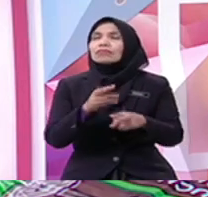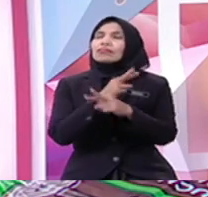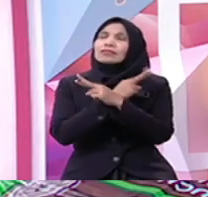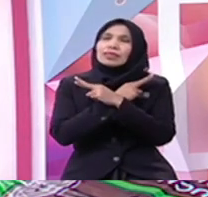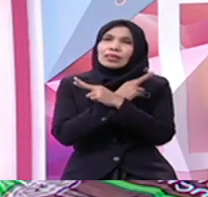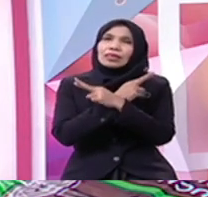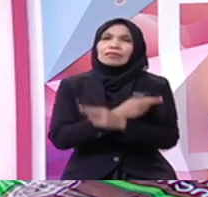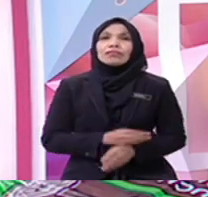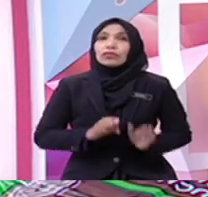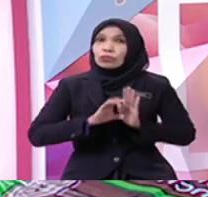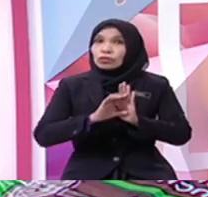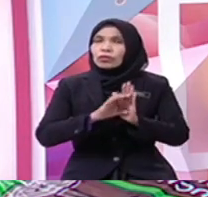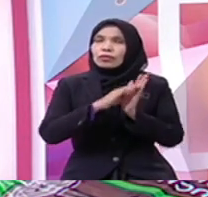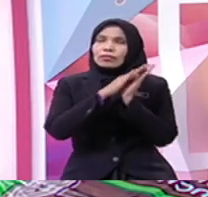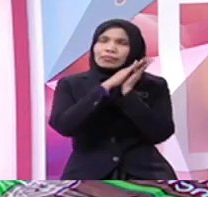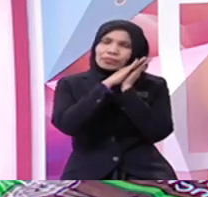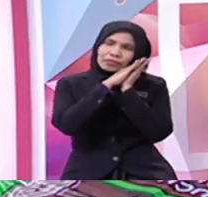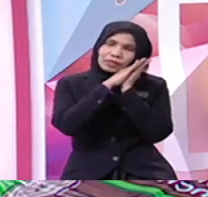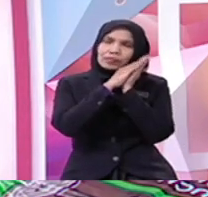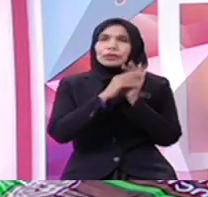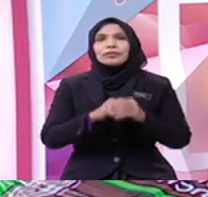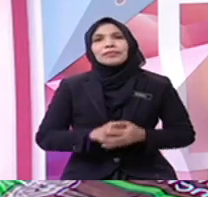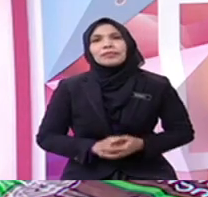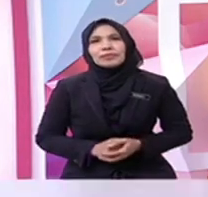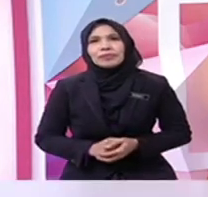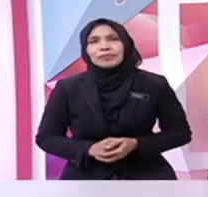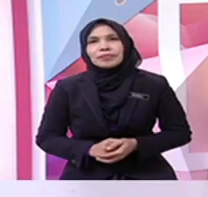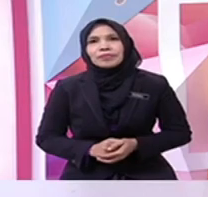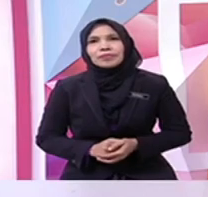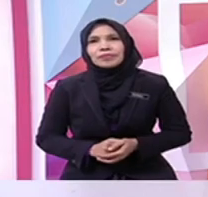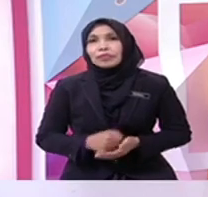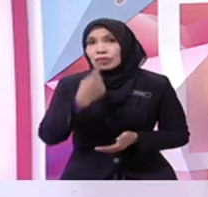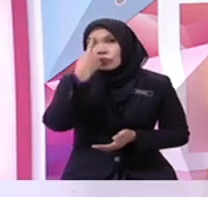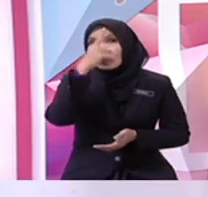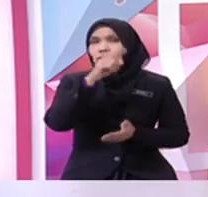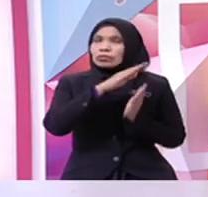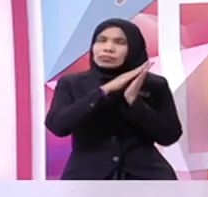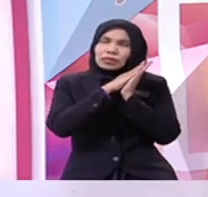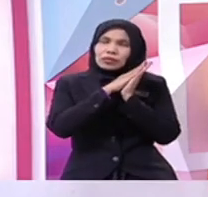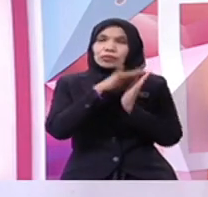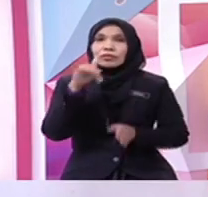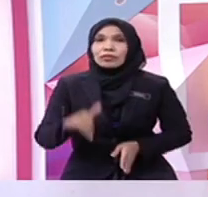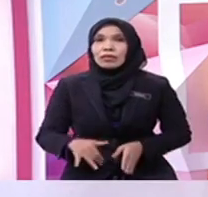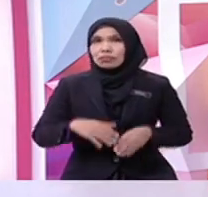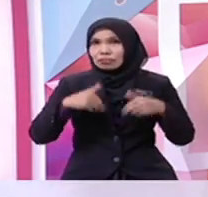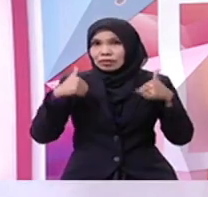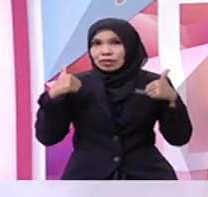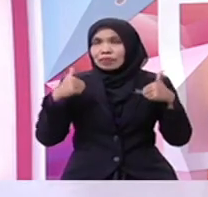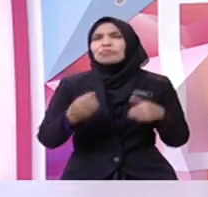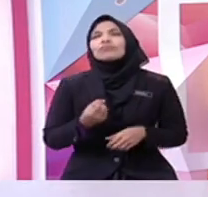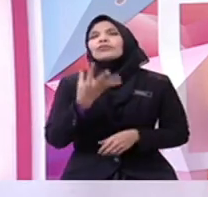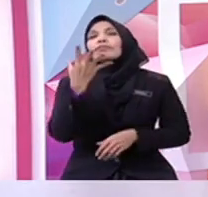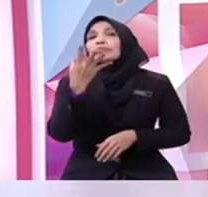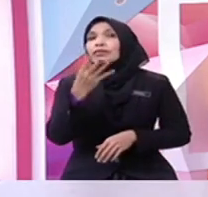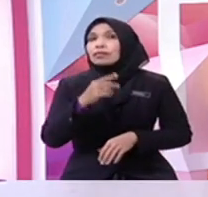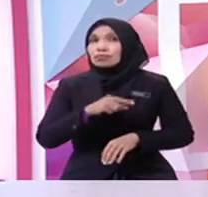perlukan tetap Rabu jam sehari itu video yang sihat hidup yang sehat move 12jam Aceh bohong gue kamu